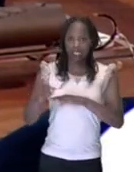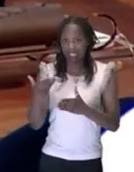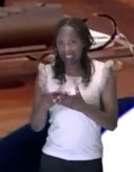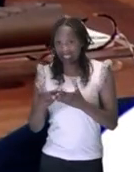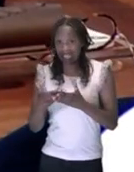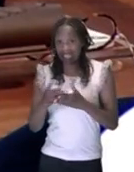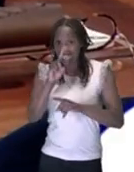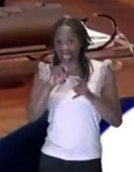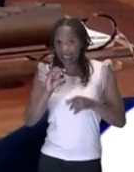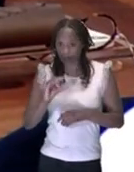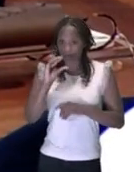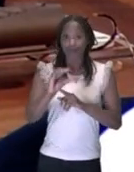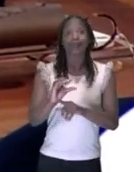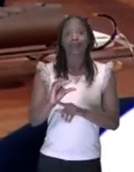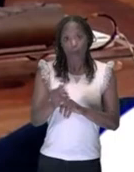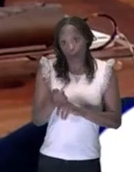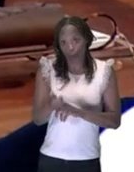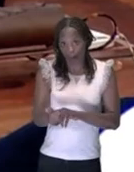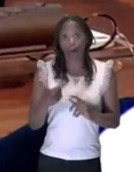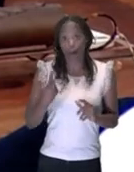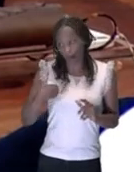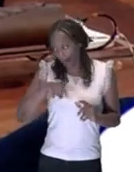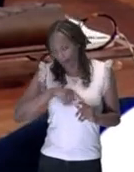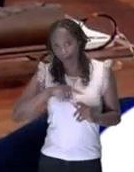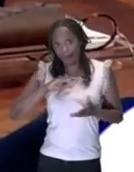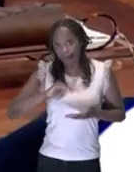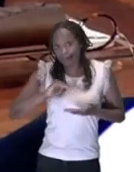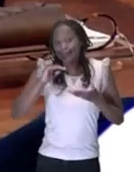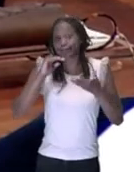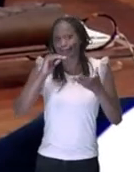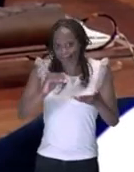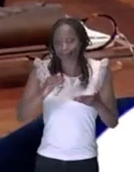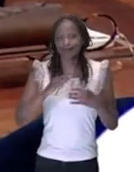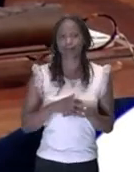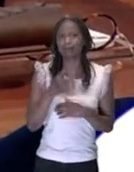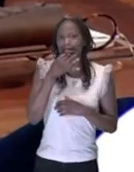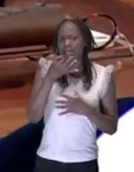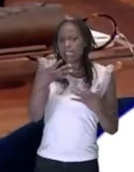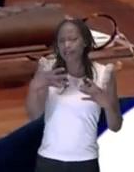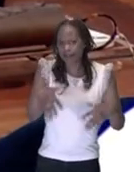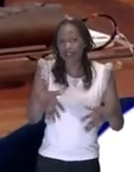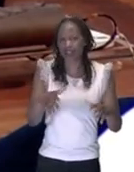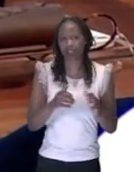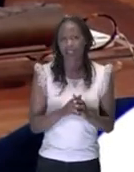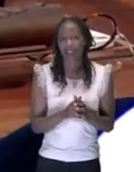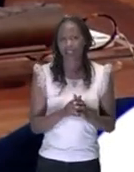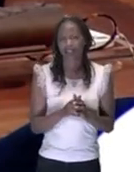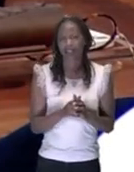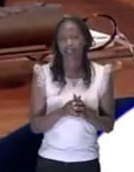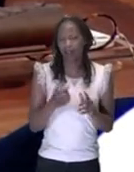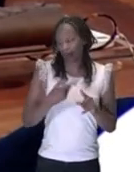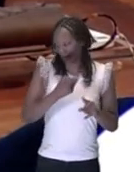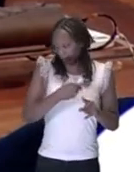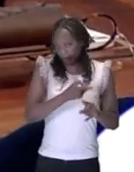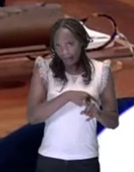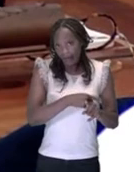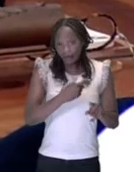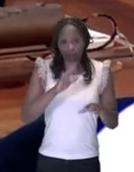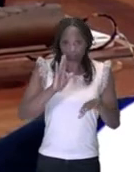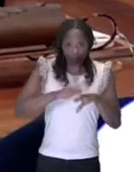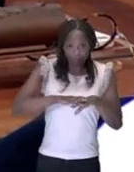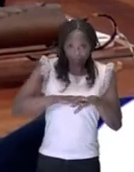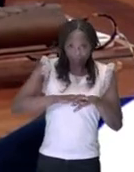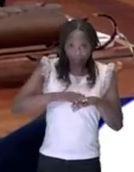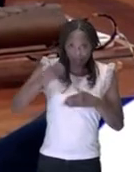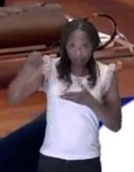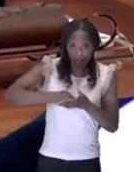questions que nous abordons, que nous avons déjà eu l'occasion d'aborder à plusieurs reprises, pour lequel on n'a pas eu de